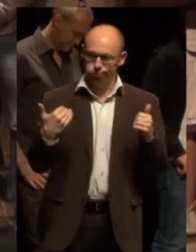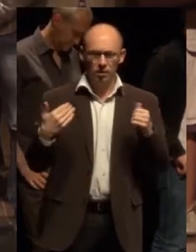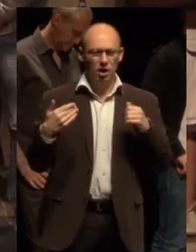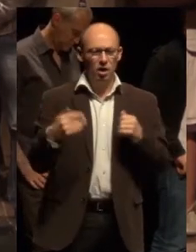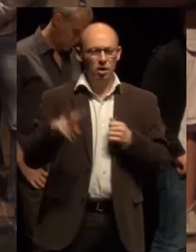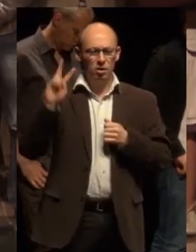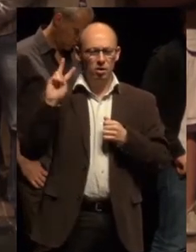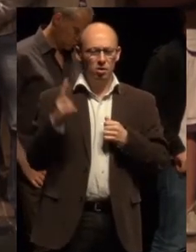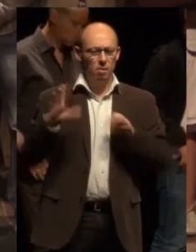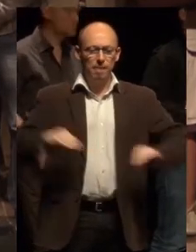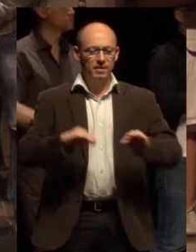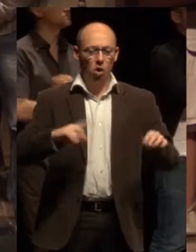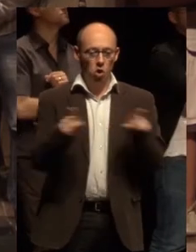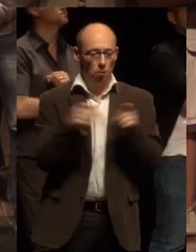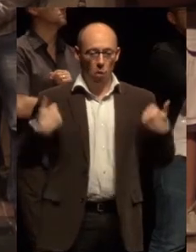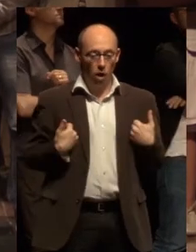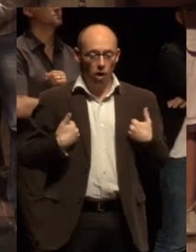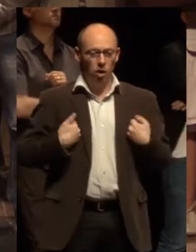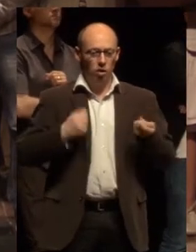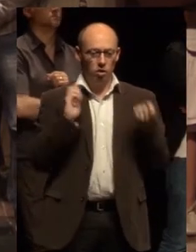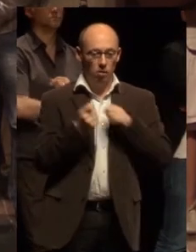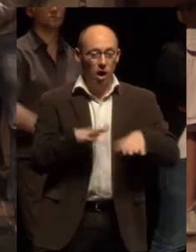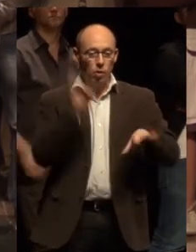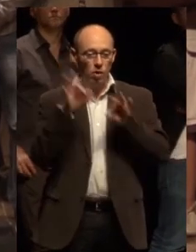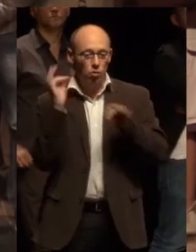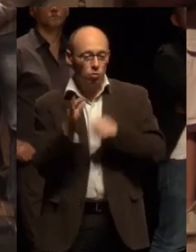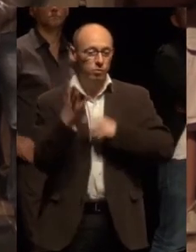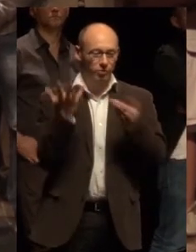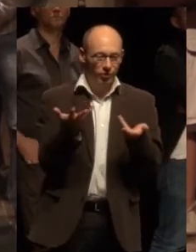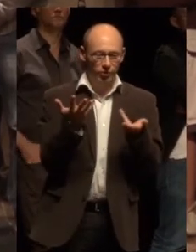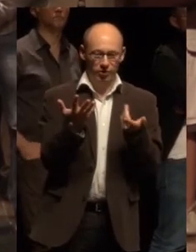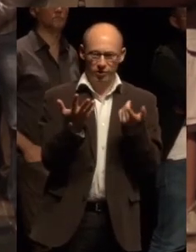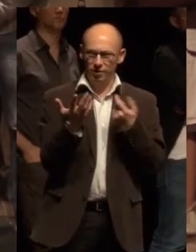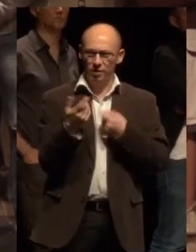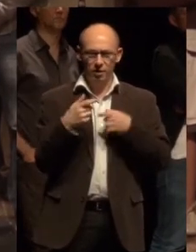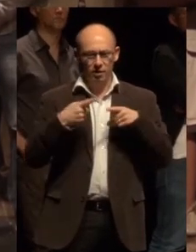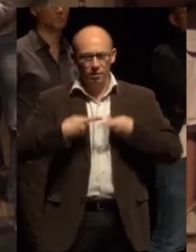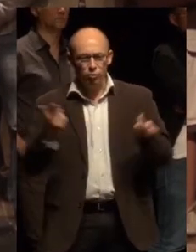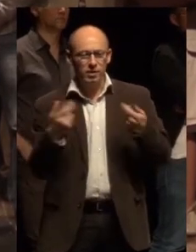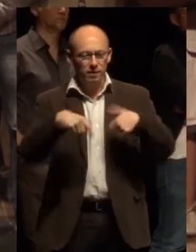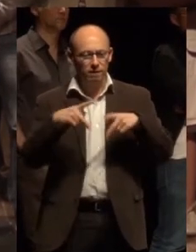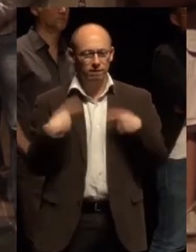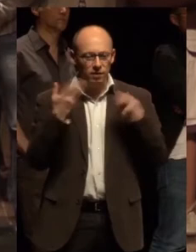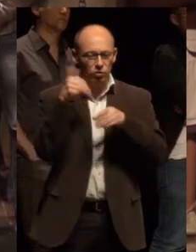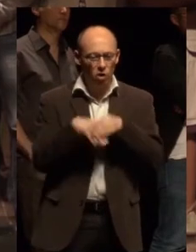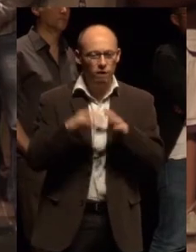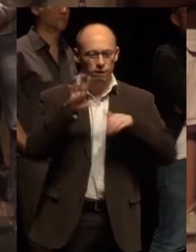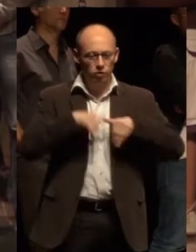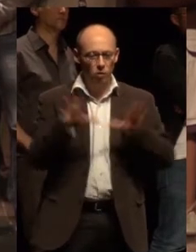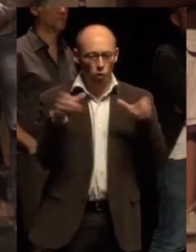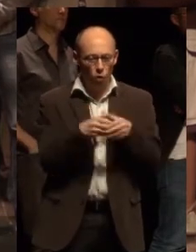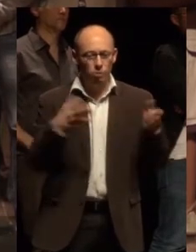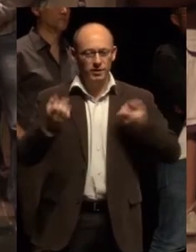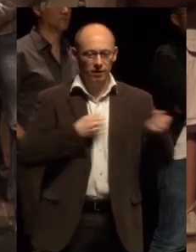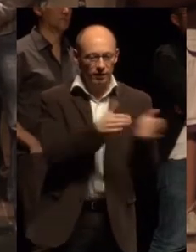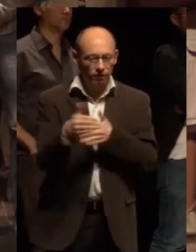des habitants comme vous et moi. Ils découvrent la vie publique avec le fonctionnement de la mairie, le fonctionnement d'un groupe, le fonctionnement